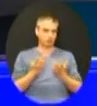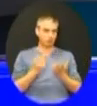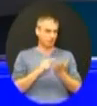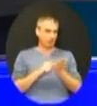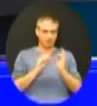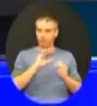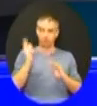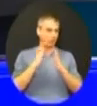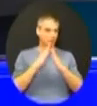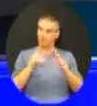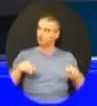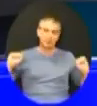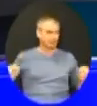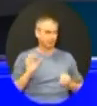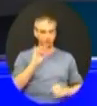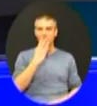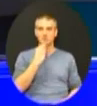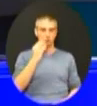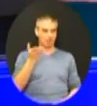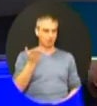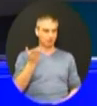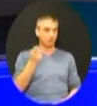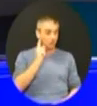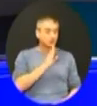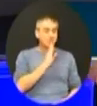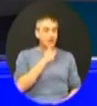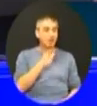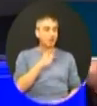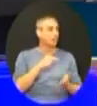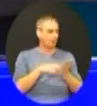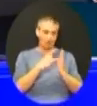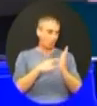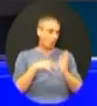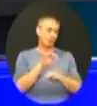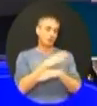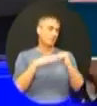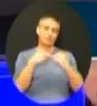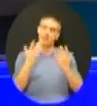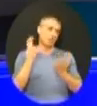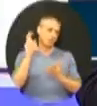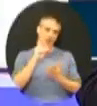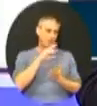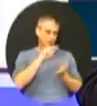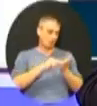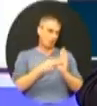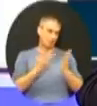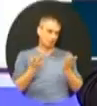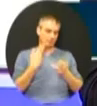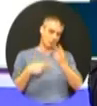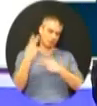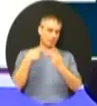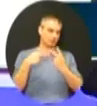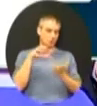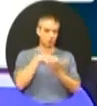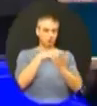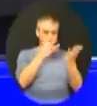כי באמת כל הבית הזה התגייס לטובות יהודה הישראלי אני חושבת שיש בעיה בגלל שחוק התחנון הבנייה לא קיים בהופעה אני לא ניכנס לפוליטיקה עכשיו בואו נחזור